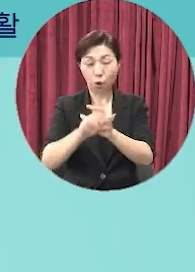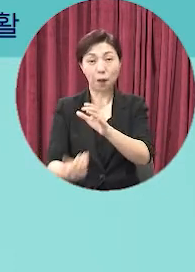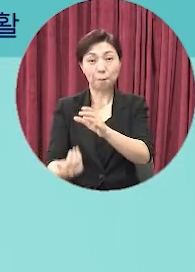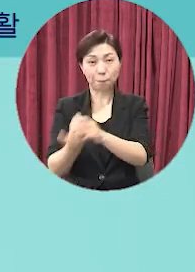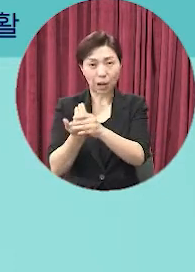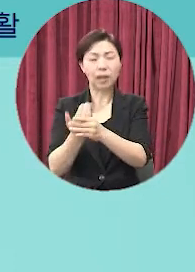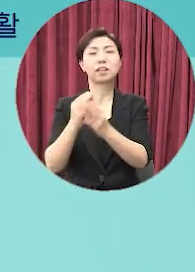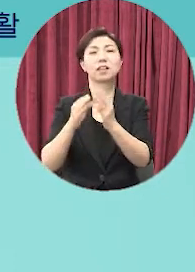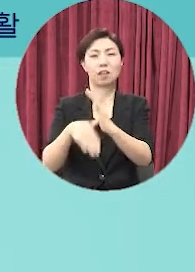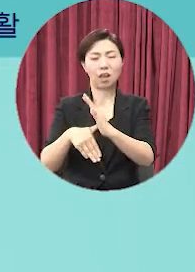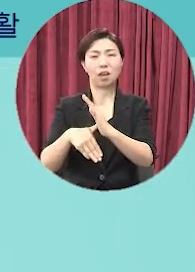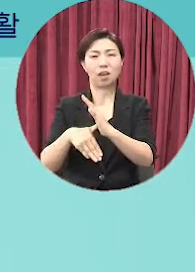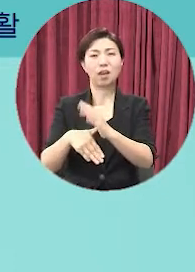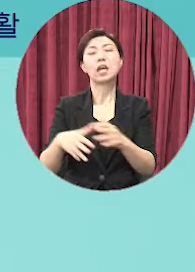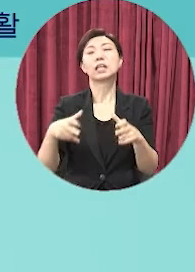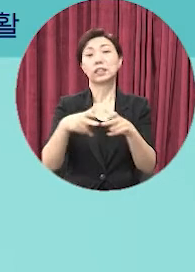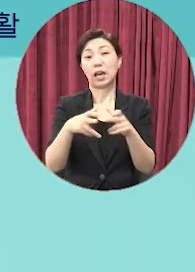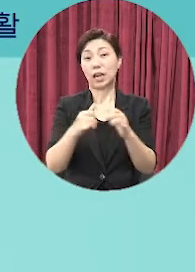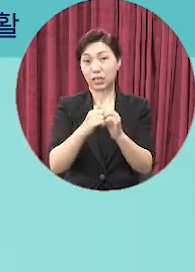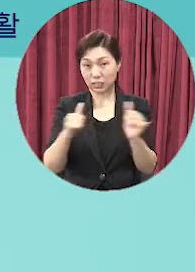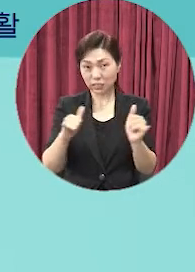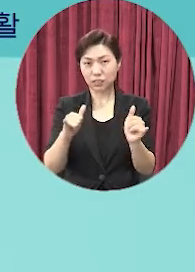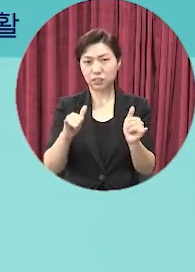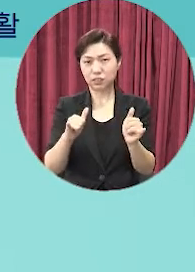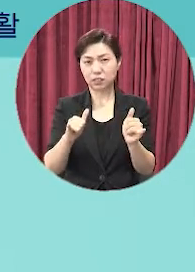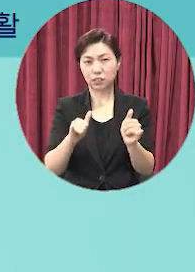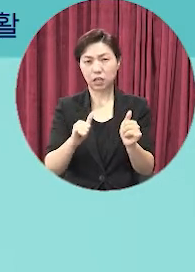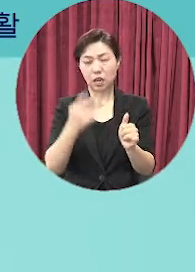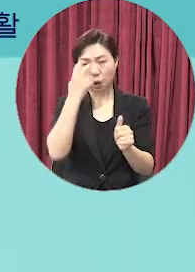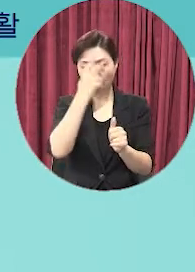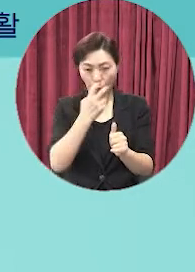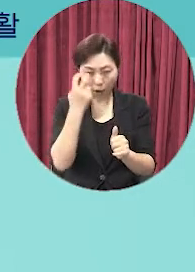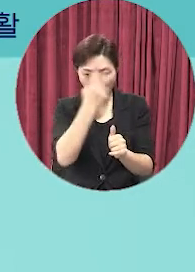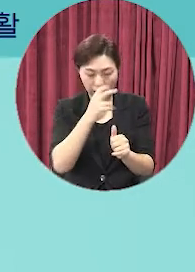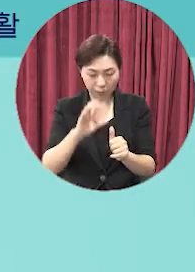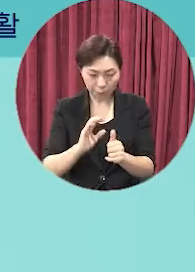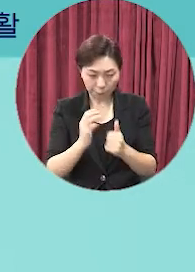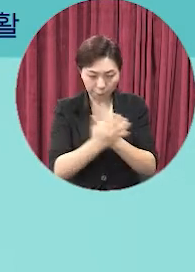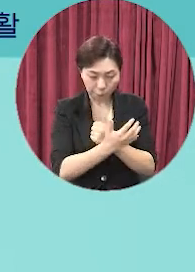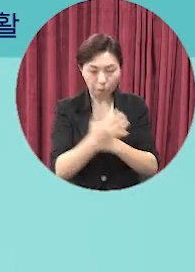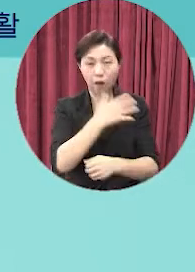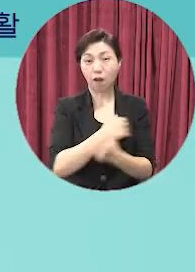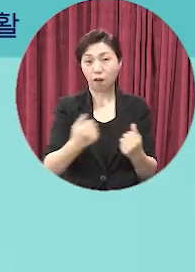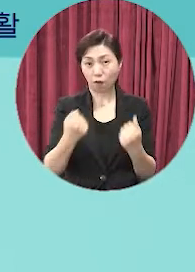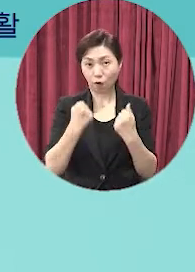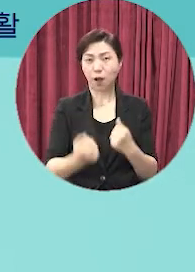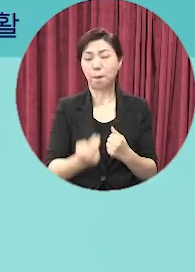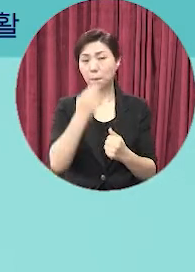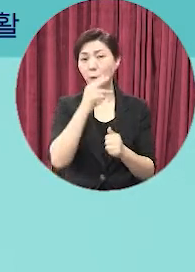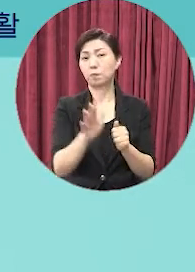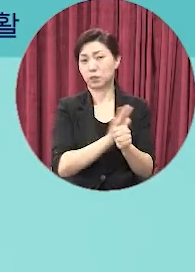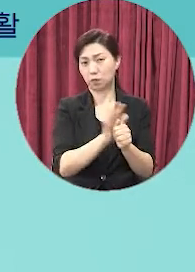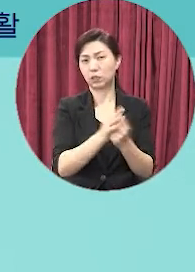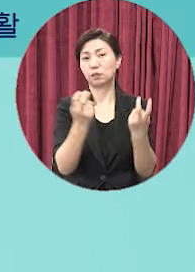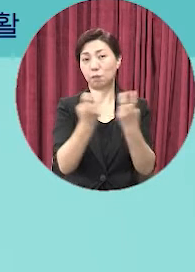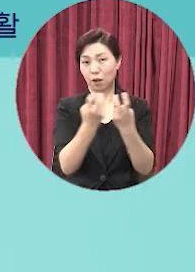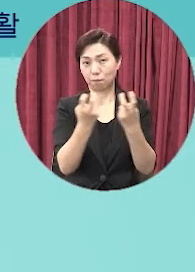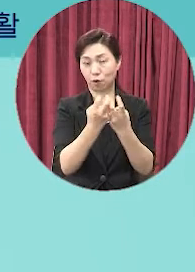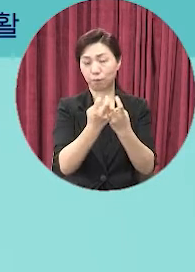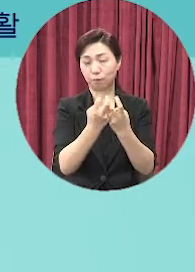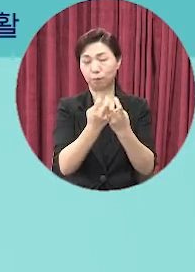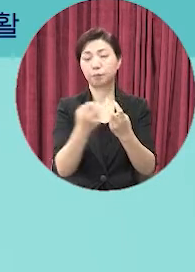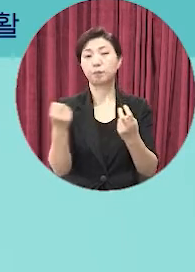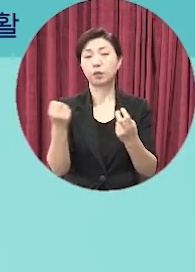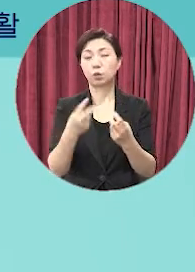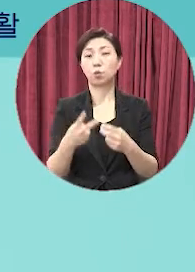어떻게 장애인을 그 관리하고 또는 이제 건강보험 서비스를 제공할지에 대한 거고, 또 여기서는 특히